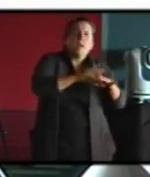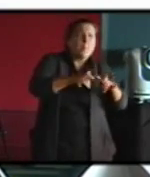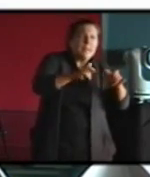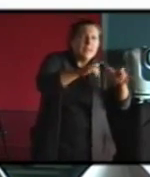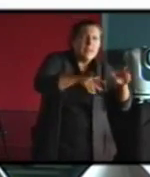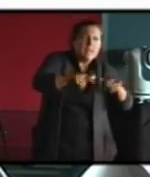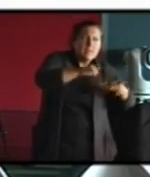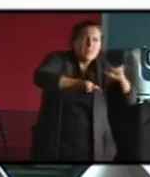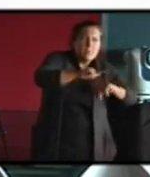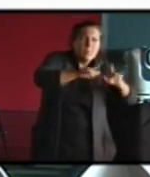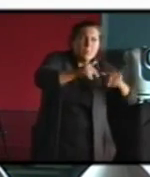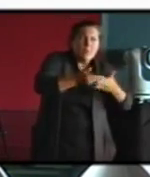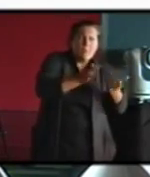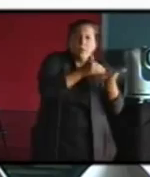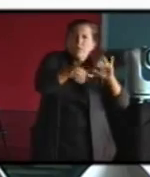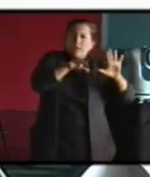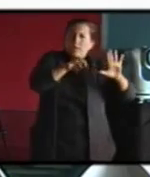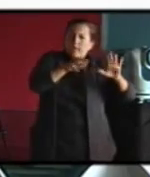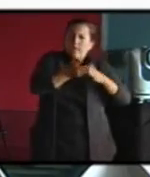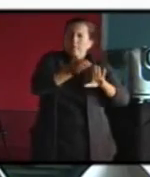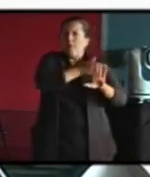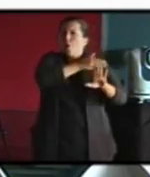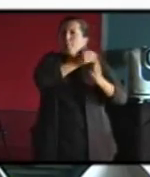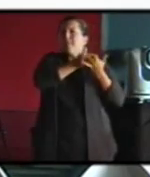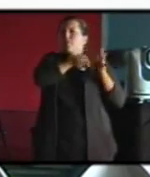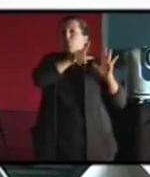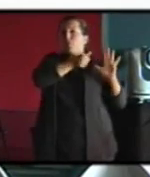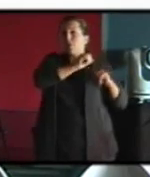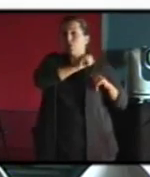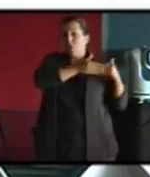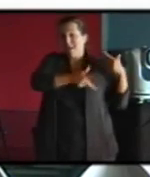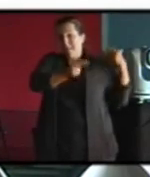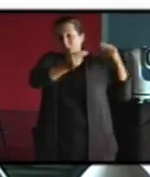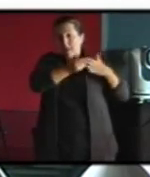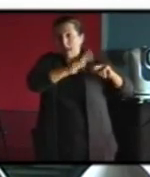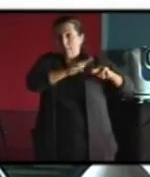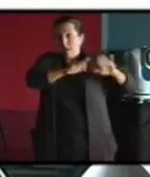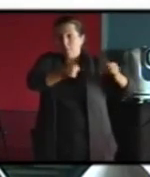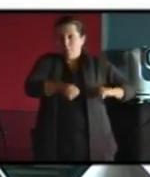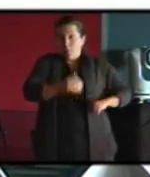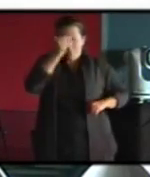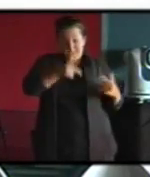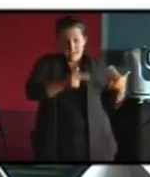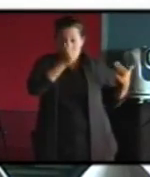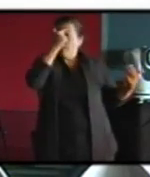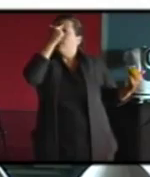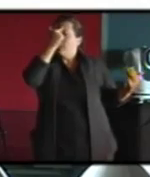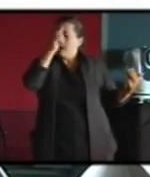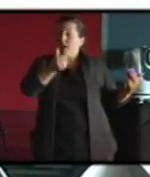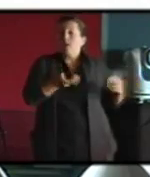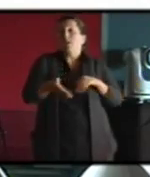construits entre les années 60 et 90. Et dès lors qu'on a en tête un peu cette masse critique, on peut construire une